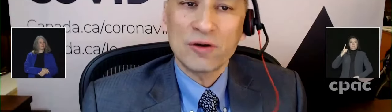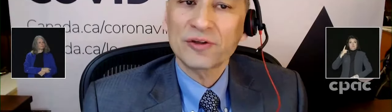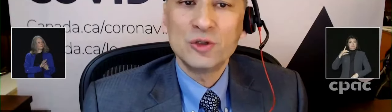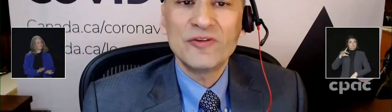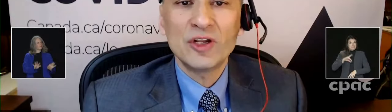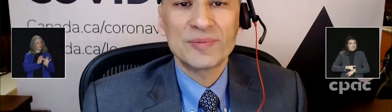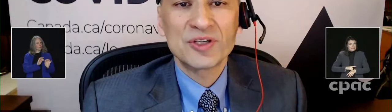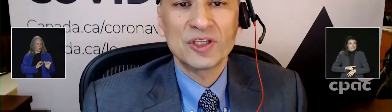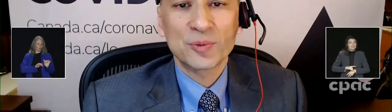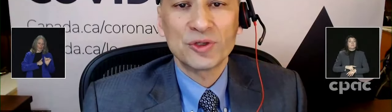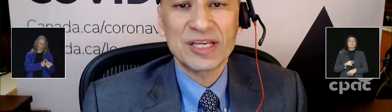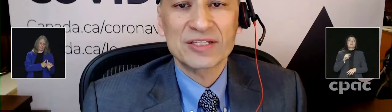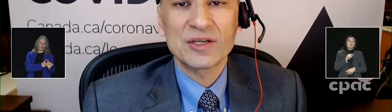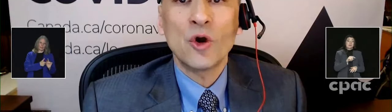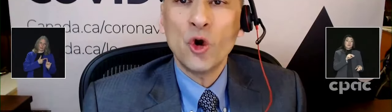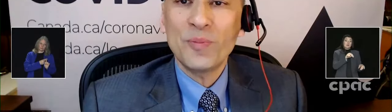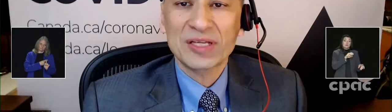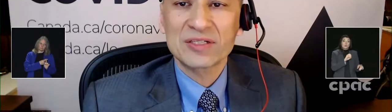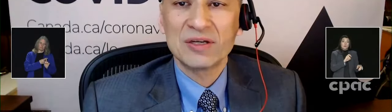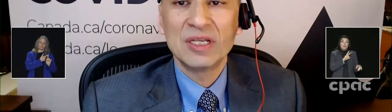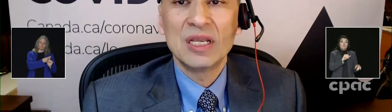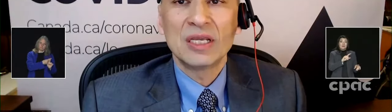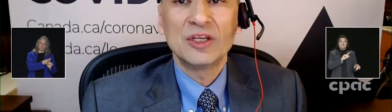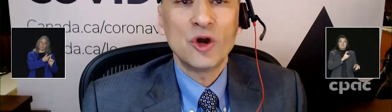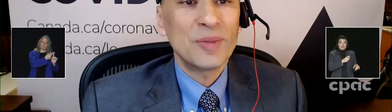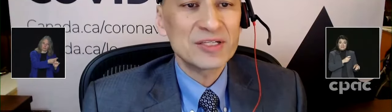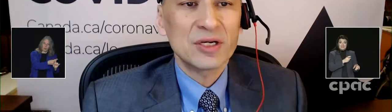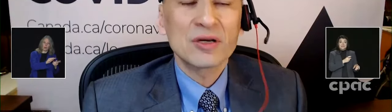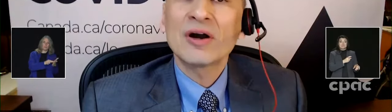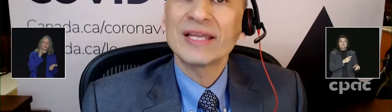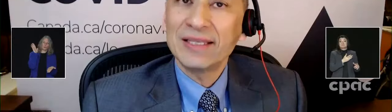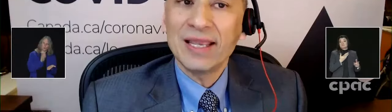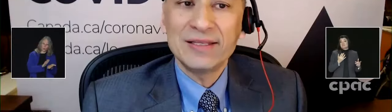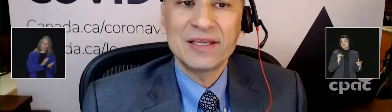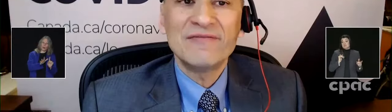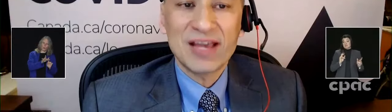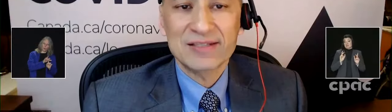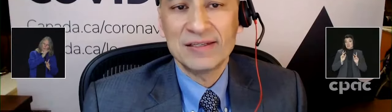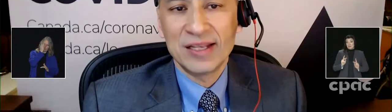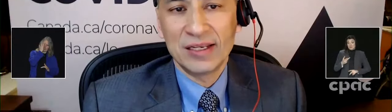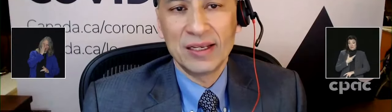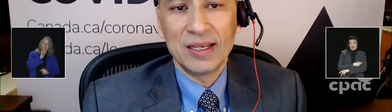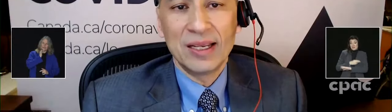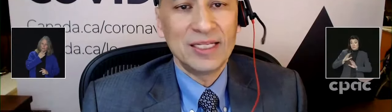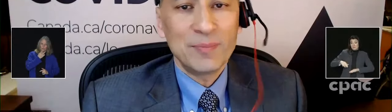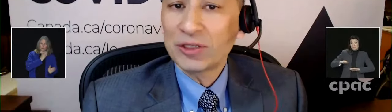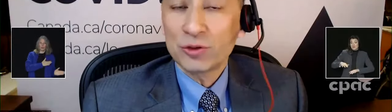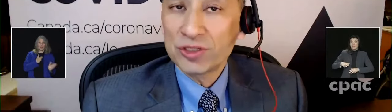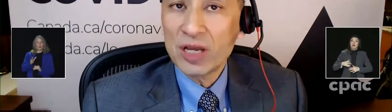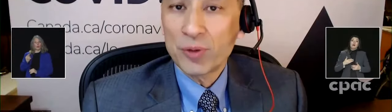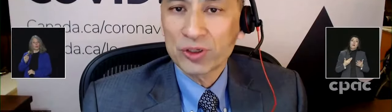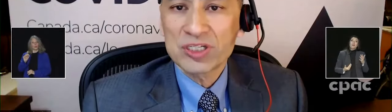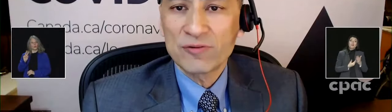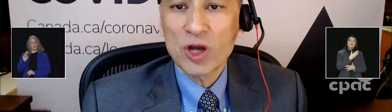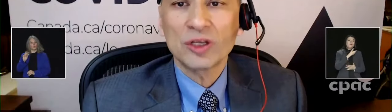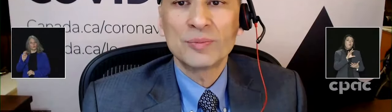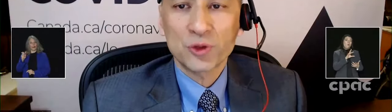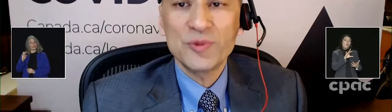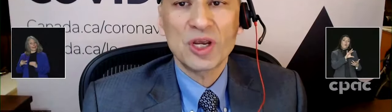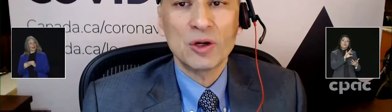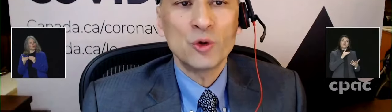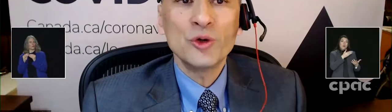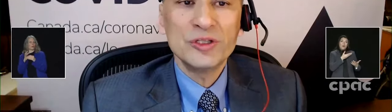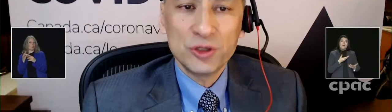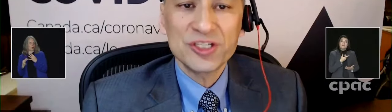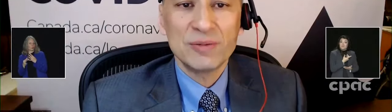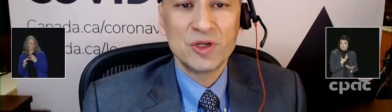Novavax offre une nouvelle option de protection aux personnes qui n'ont pas encore été vaccinées. Il n'est pas trop tard pour recevoir une